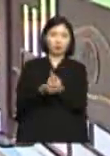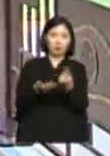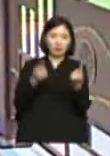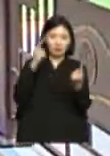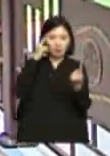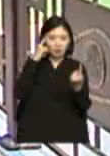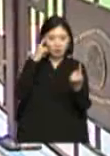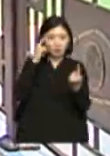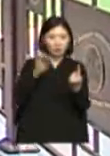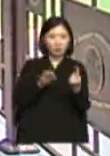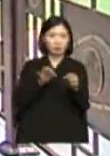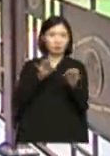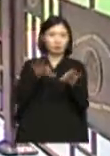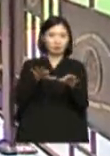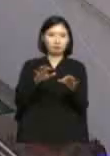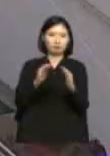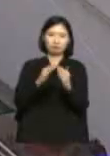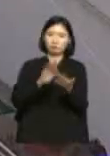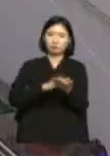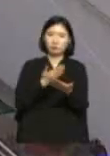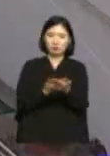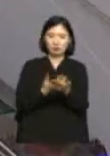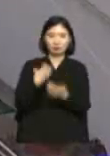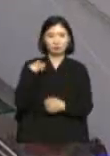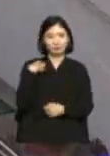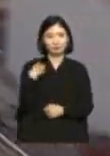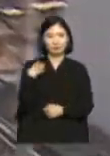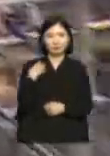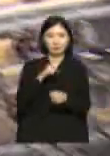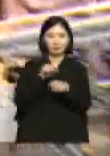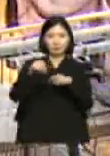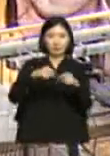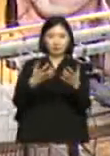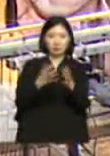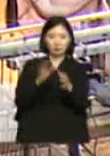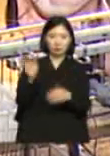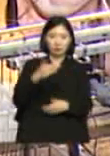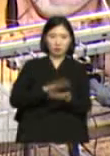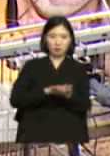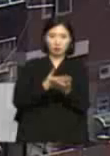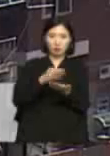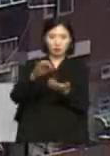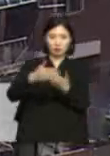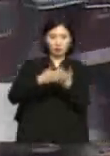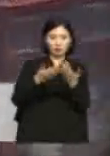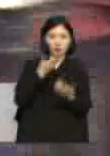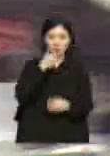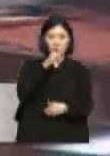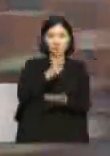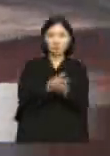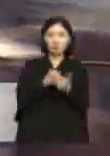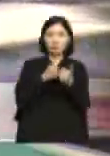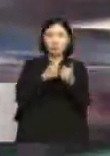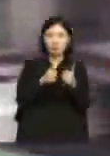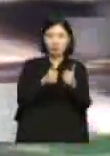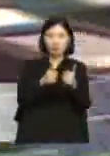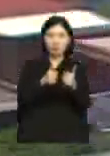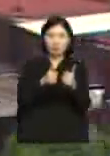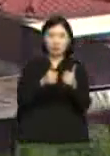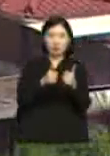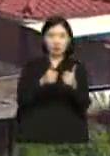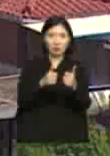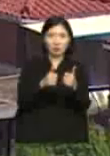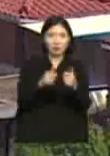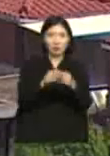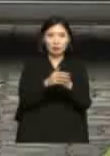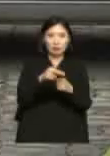들여 집을 고치는 게 부담이라는 겁니다. 지자체로부터 개보수비를 지원받을 수 있지만 현행법에 따라 사적지로 지정돼야만